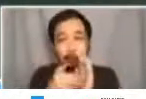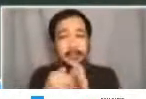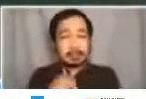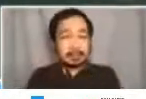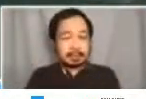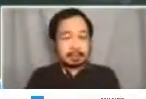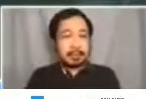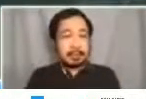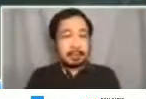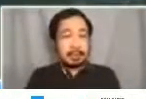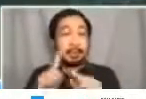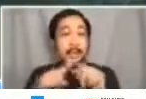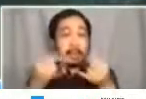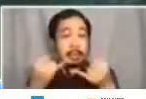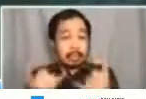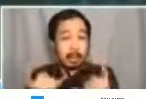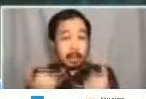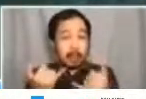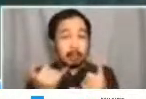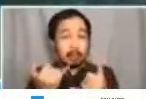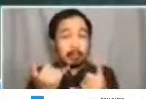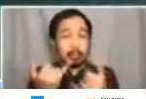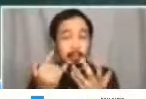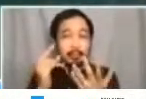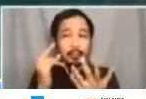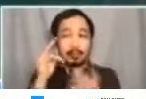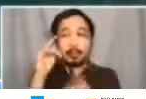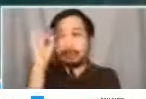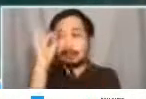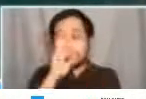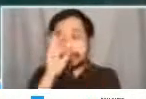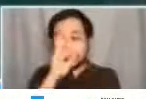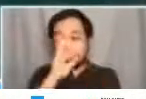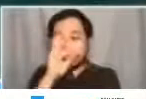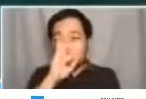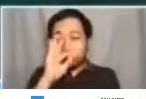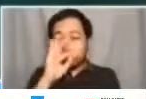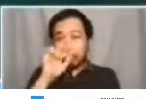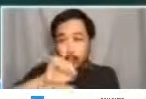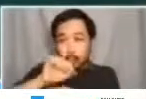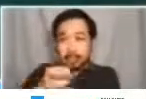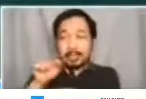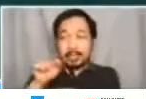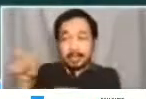mga health procedures at saka mga procedures